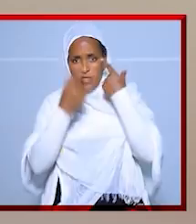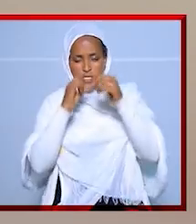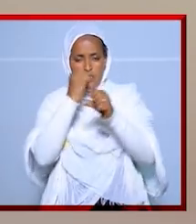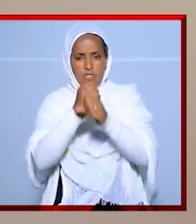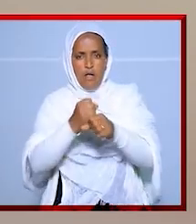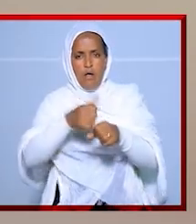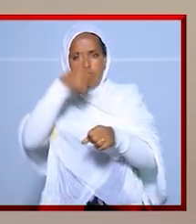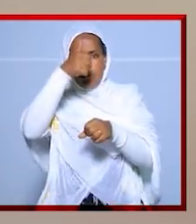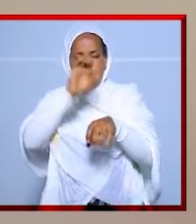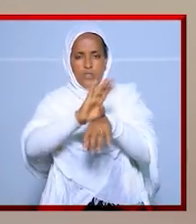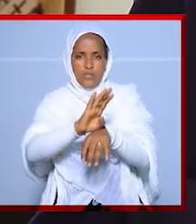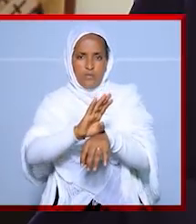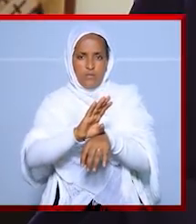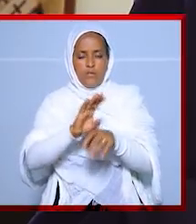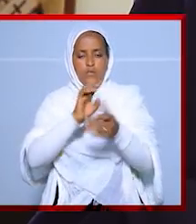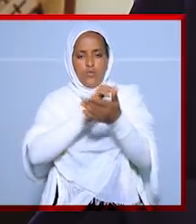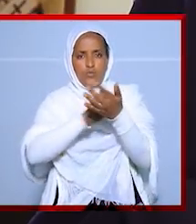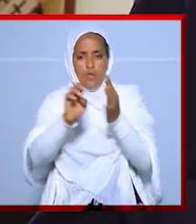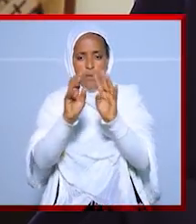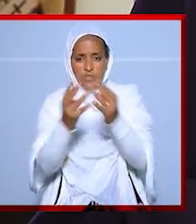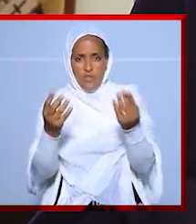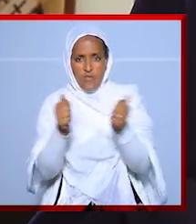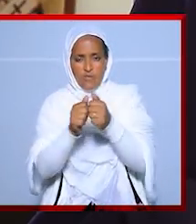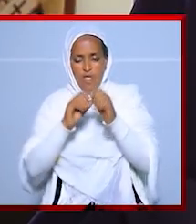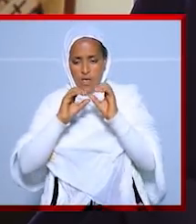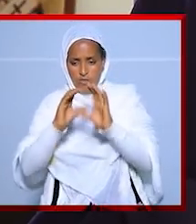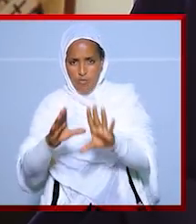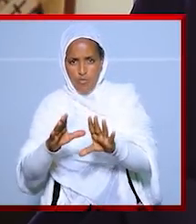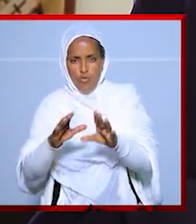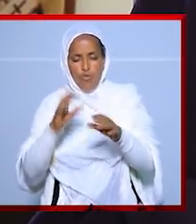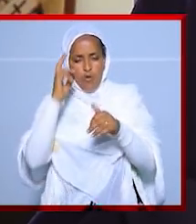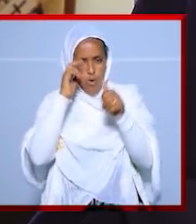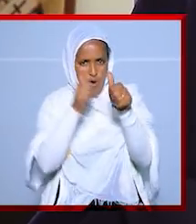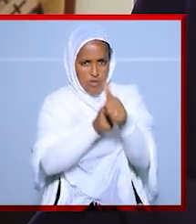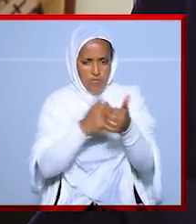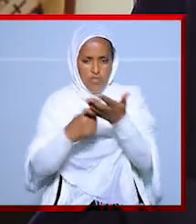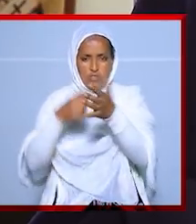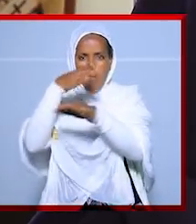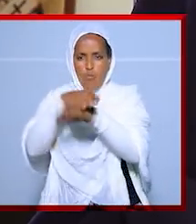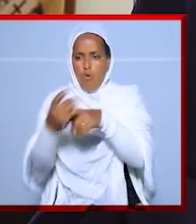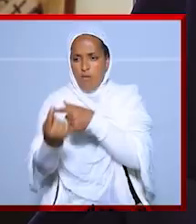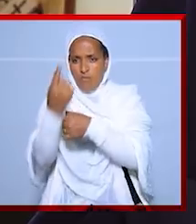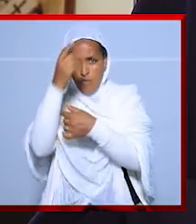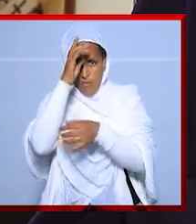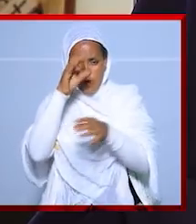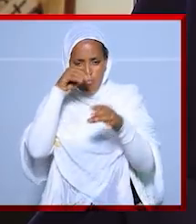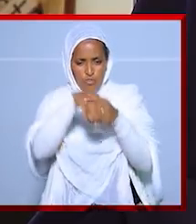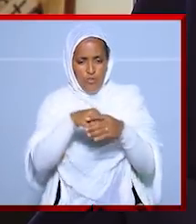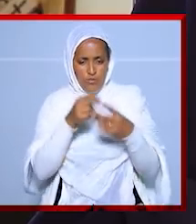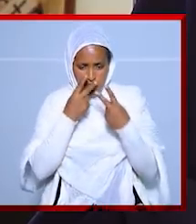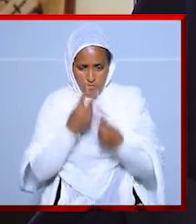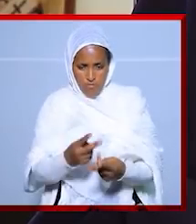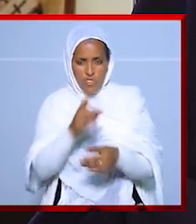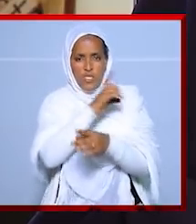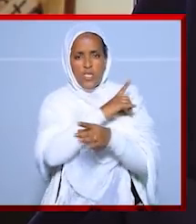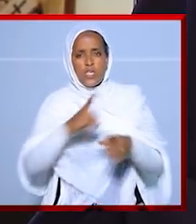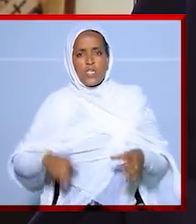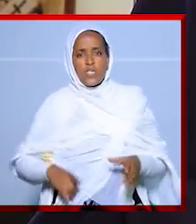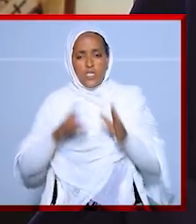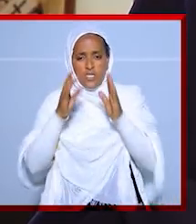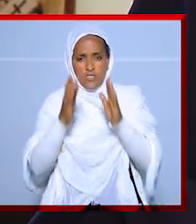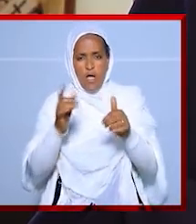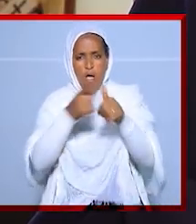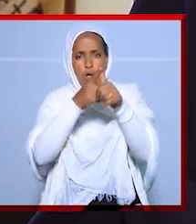ላይ ስራ ያላት ቤተክርስቲያኒቷ ናት። ከቅዱሳት መጽሐፍትም አስተምሮ ከሐዋርያትም ከዛ በኋላ የተነሱ አባቶችን ውስጥ ብንመለከተው